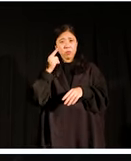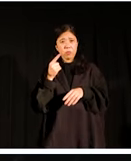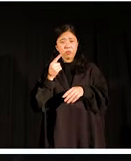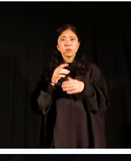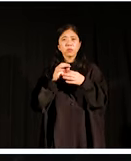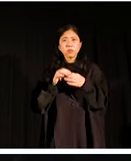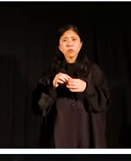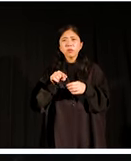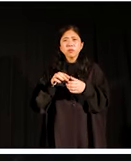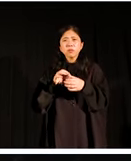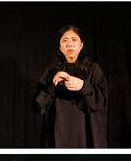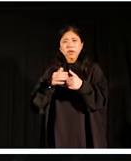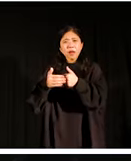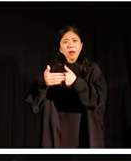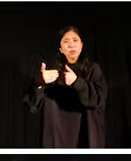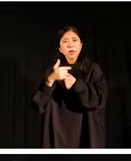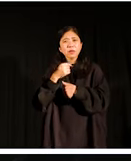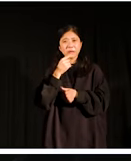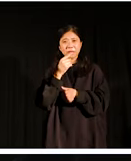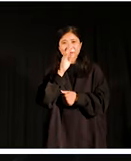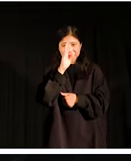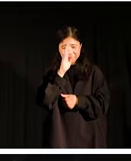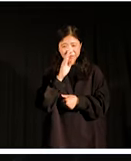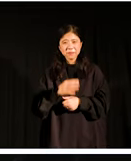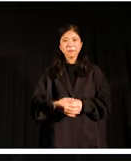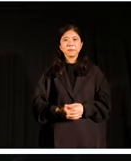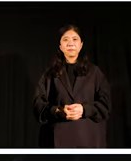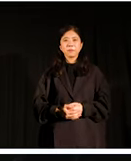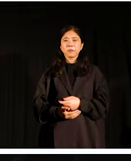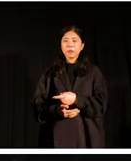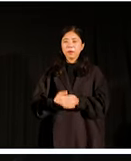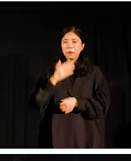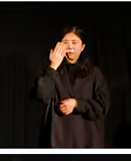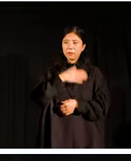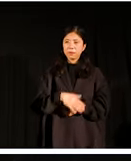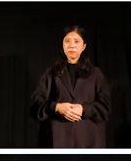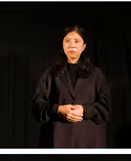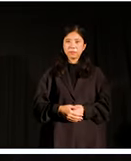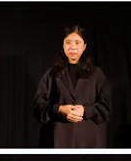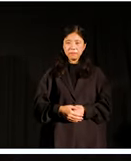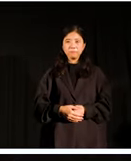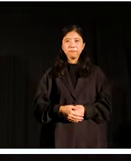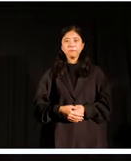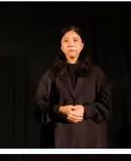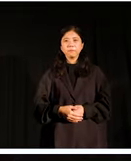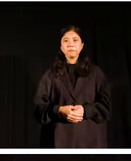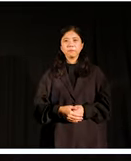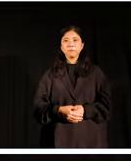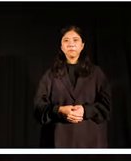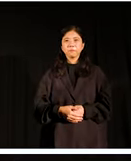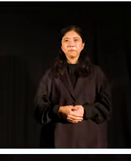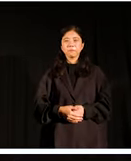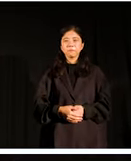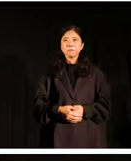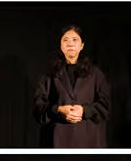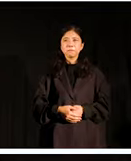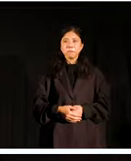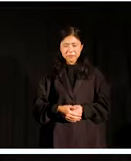いただけると嬉しいですっていただきましたはいお願いしますですねあの